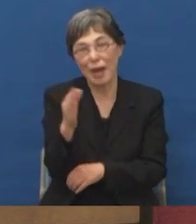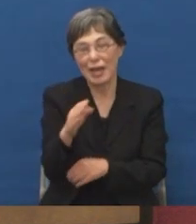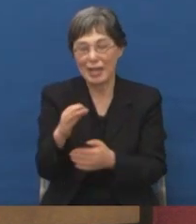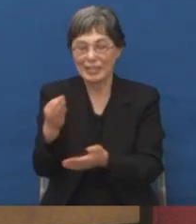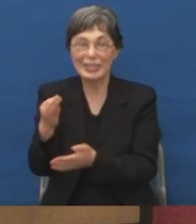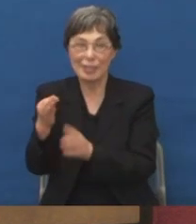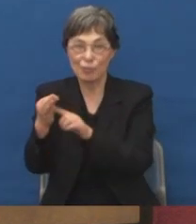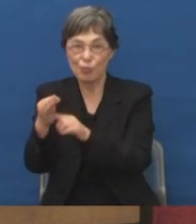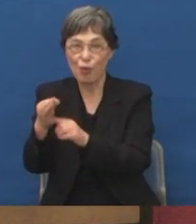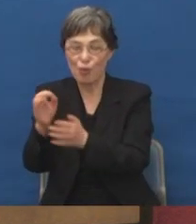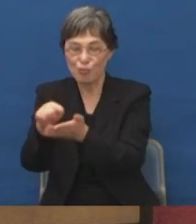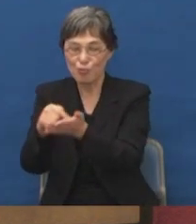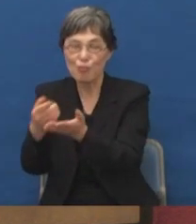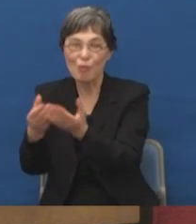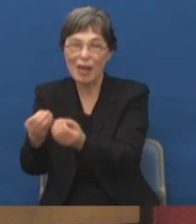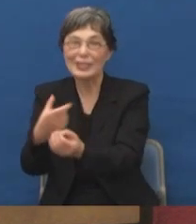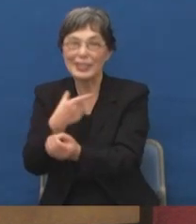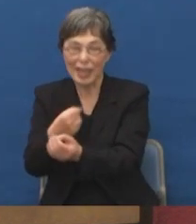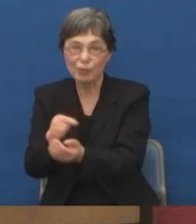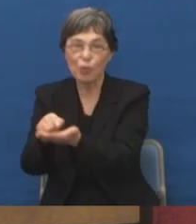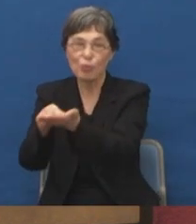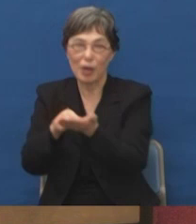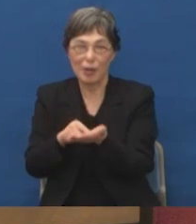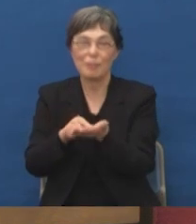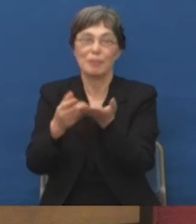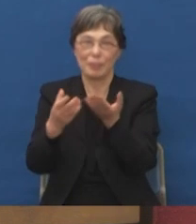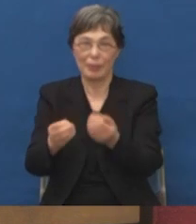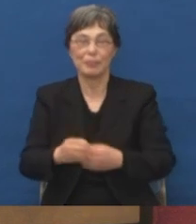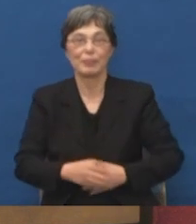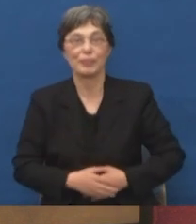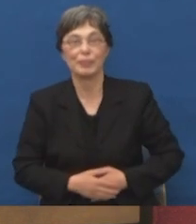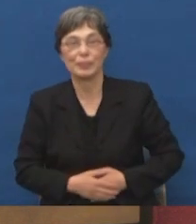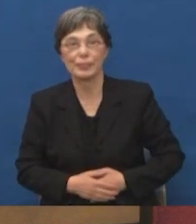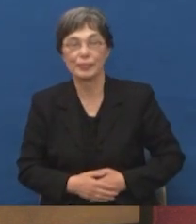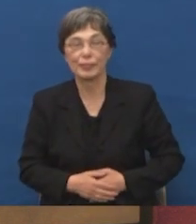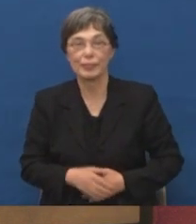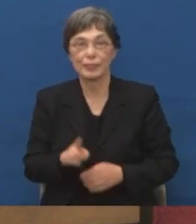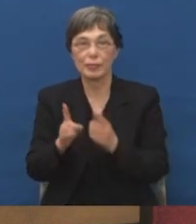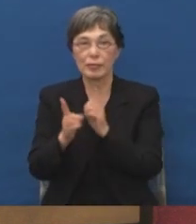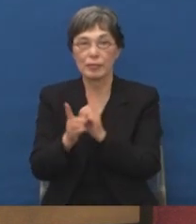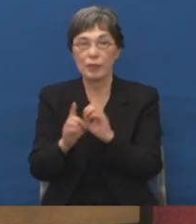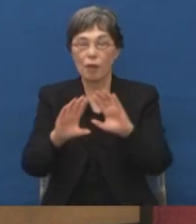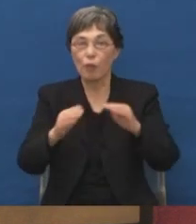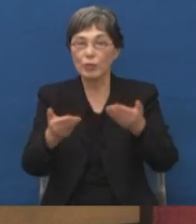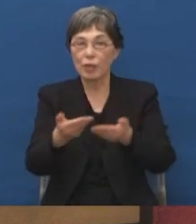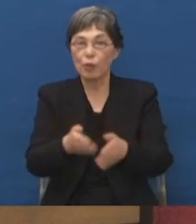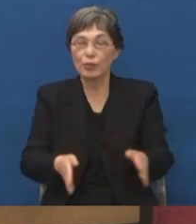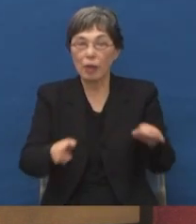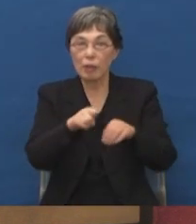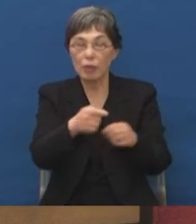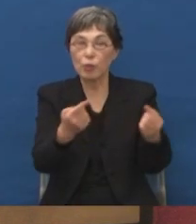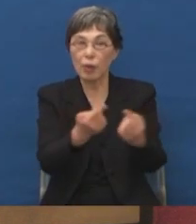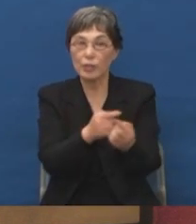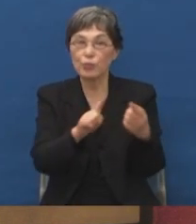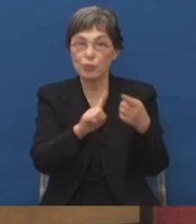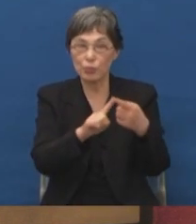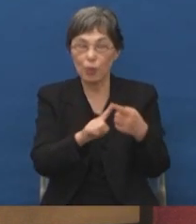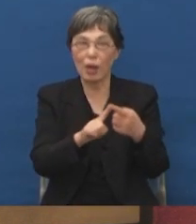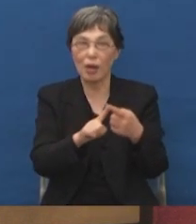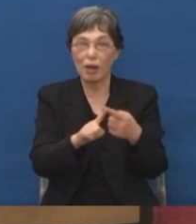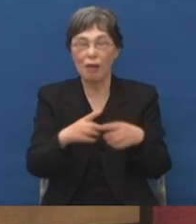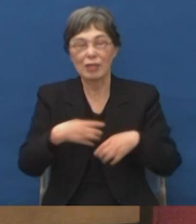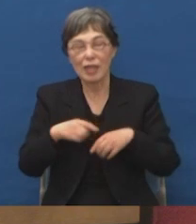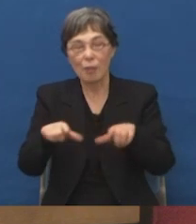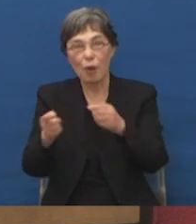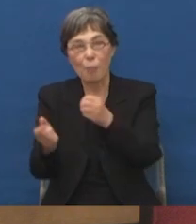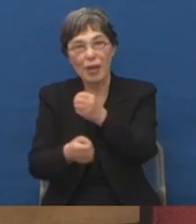一部を処分しようとするものであるとの説明がありました。これに対し、国際交流会館の改修や危険木伐採